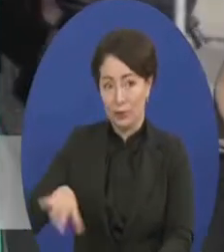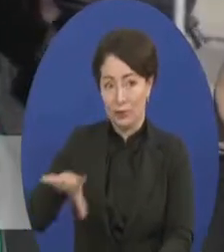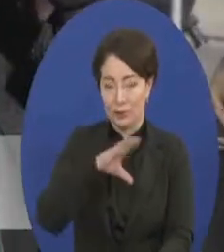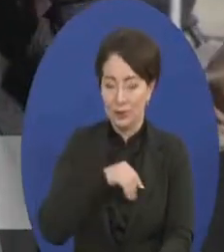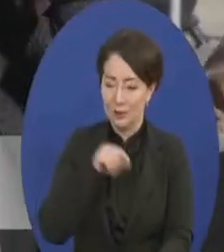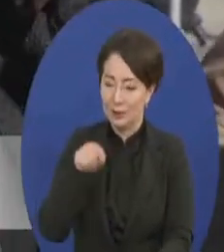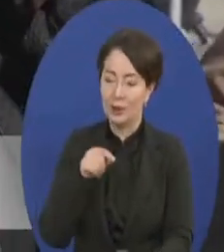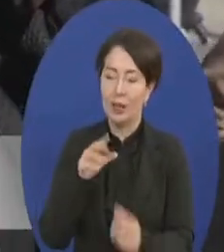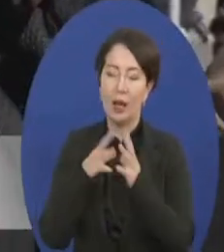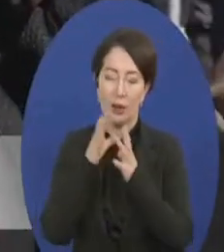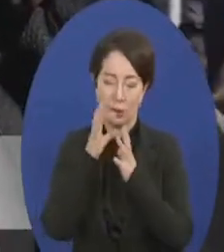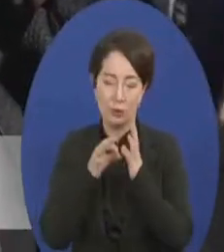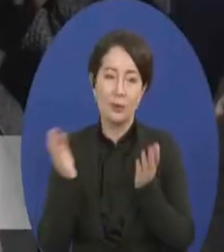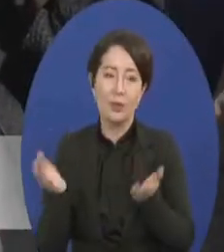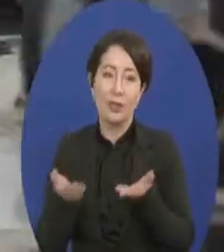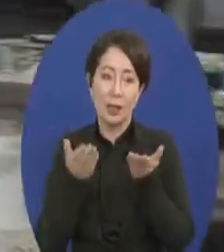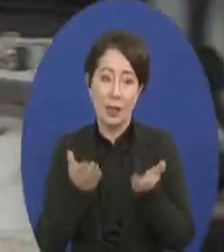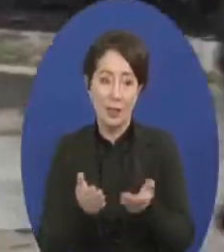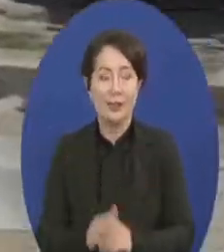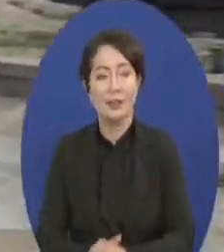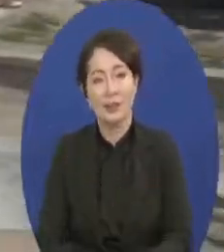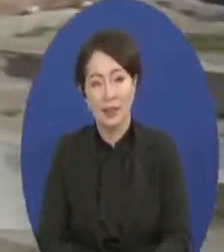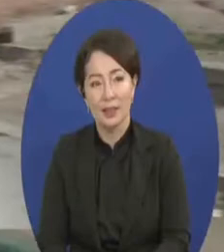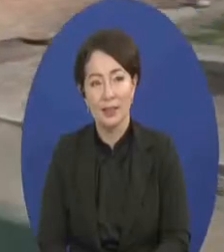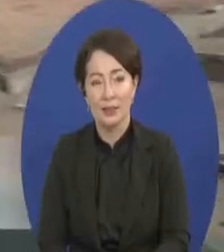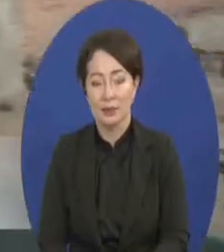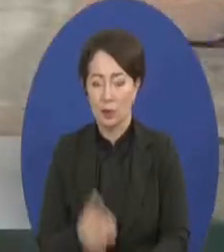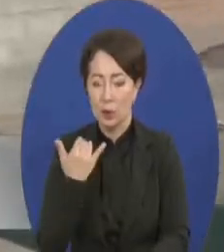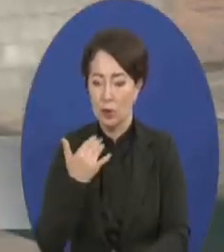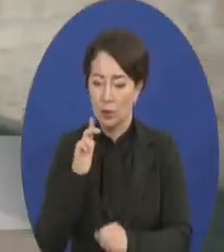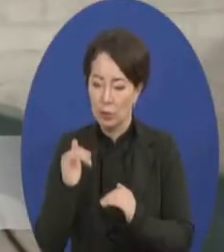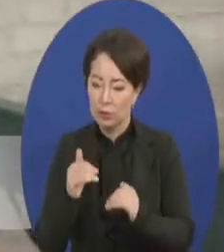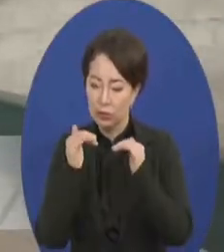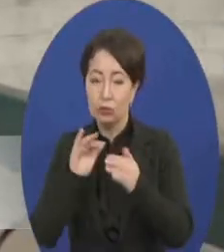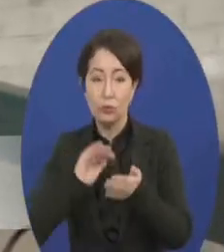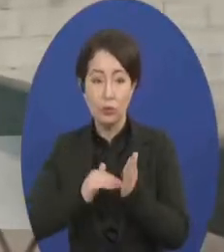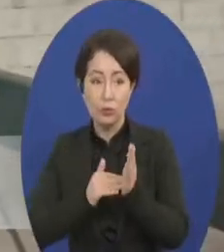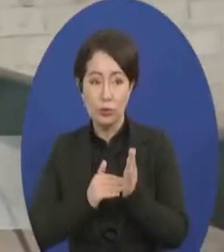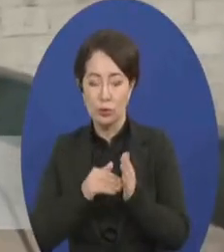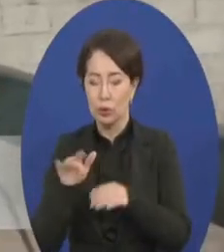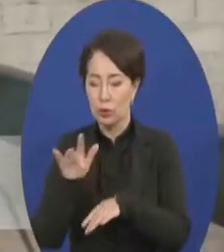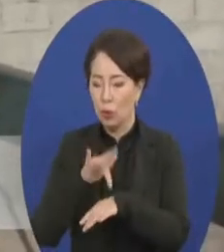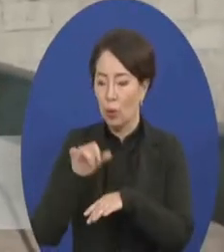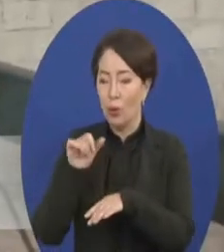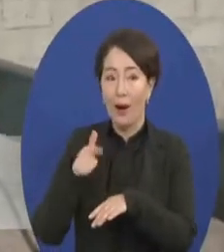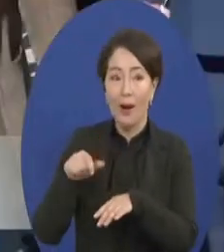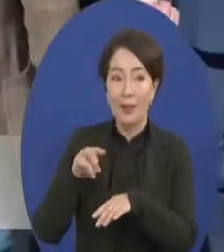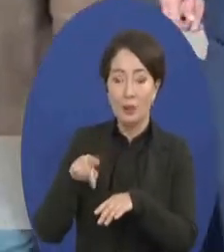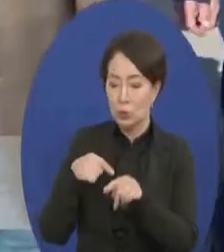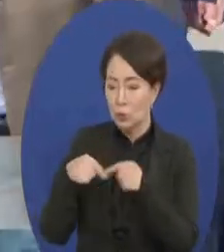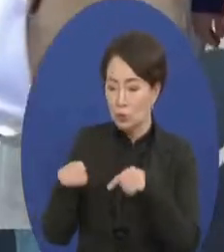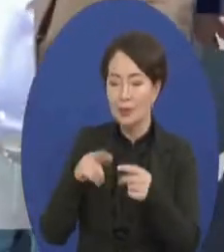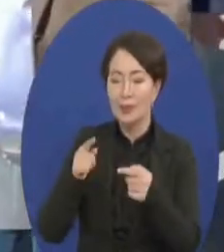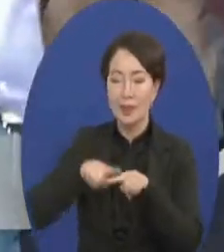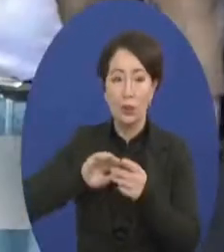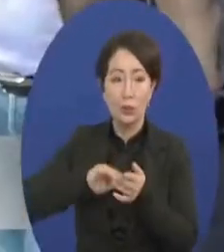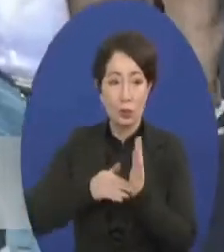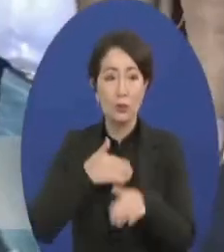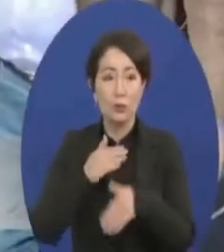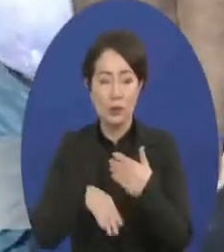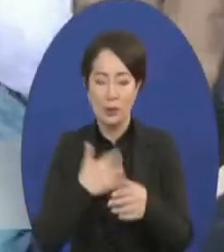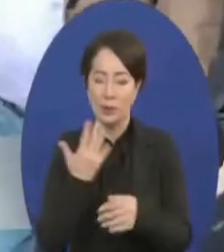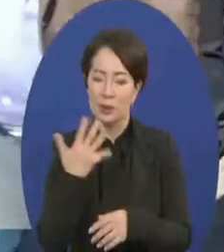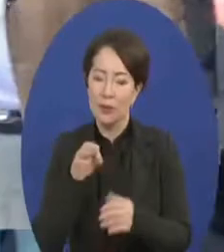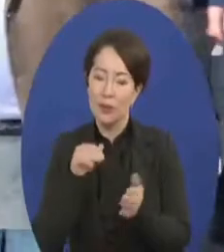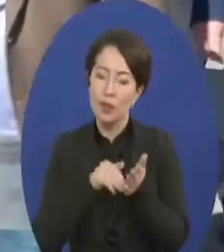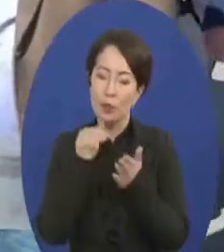энэний тэнц 10% нь л гарчих. Улаанбаатар хотын хөгжүүлэх ерөнхий төлөвлөгөөнд төв гамтан төвчлэн хийтийн ойр орчим дахин төлөвлөлт хийхээр болсон. Нийтдээ